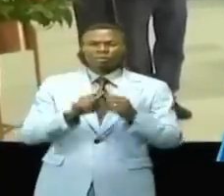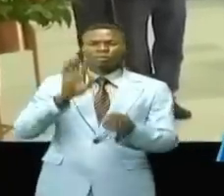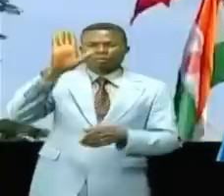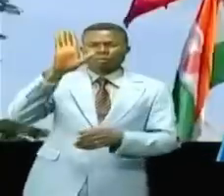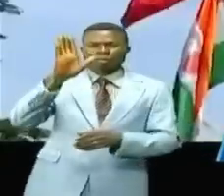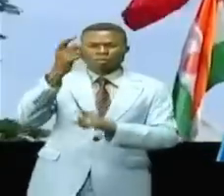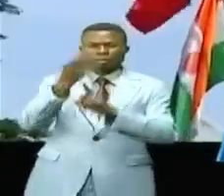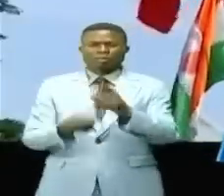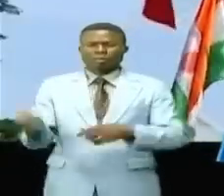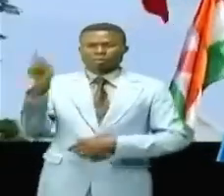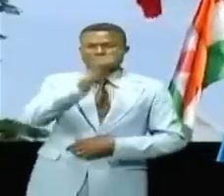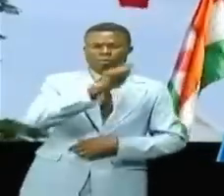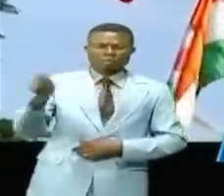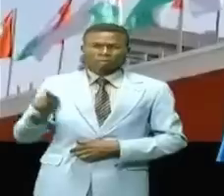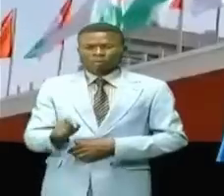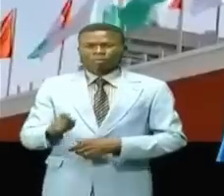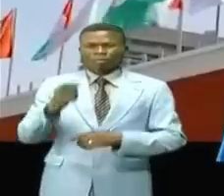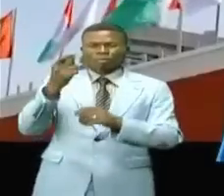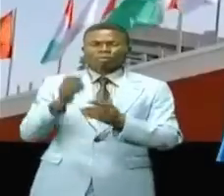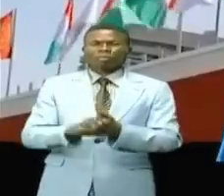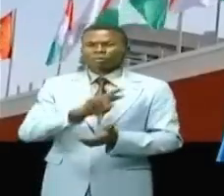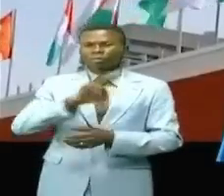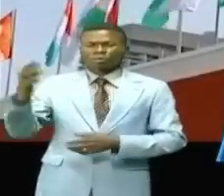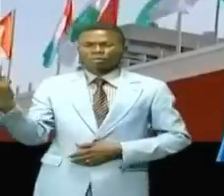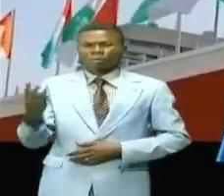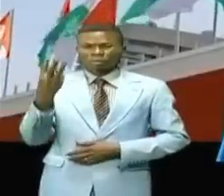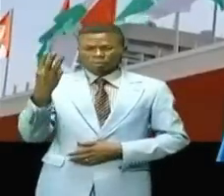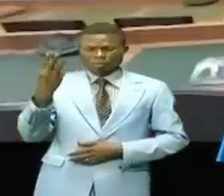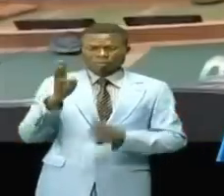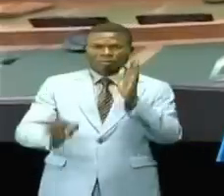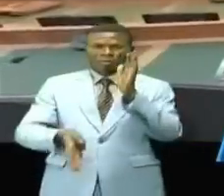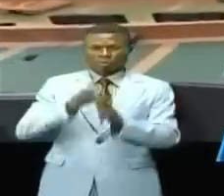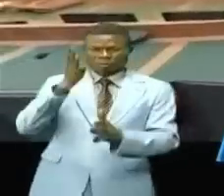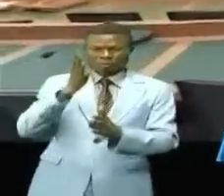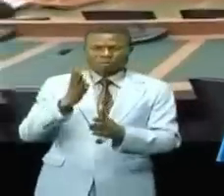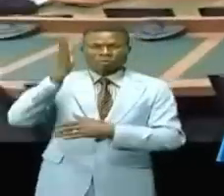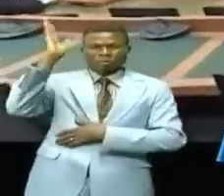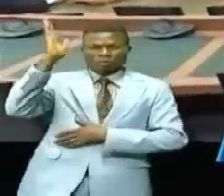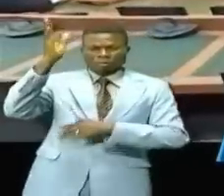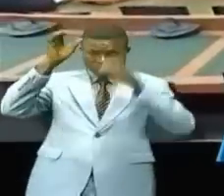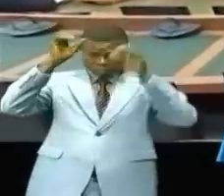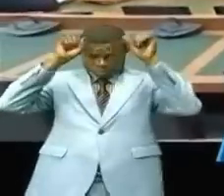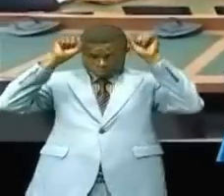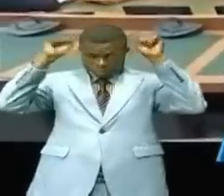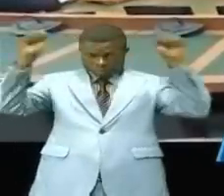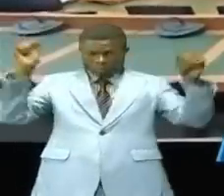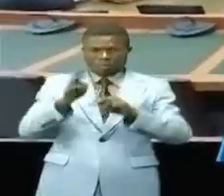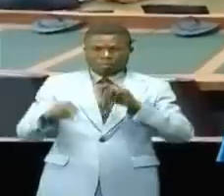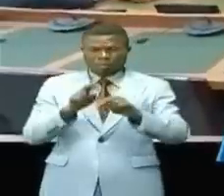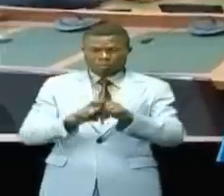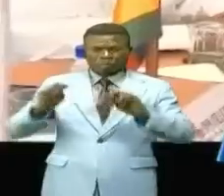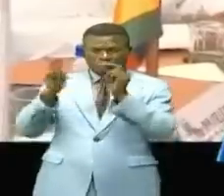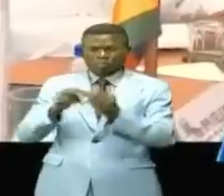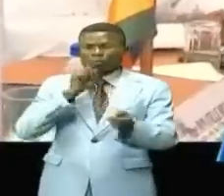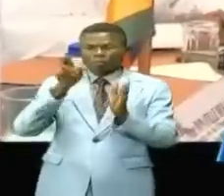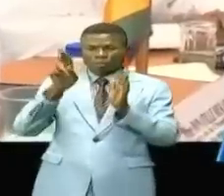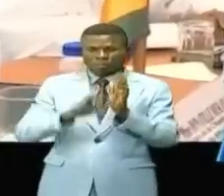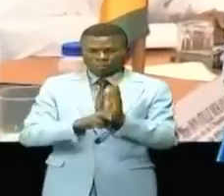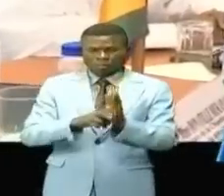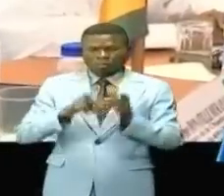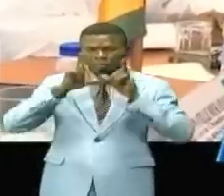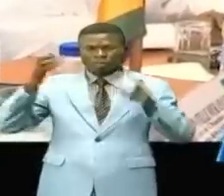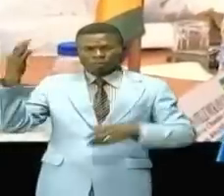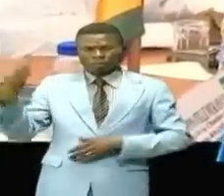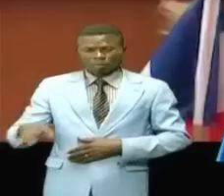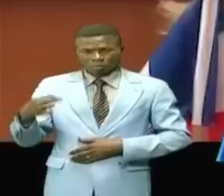avril 2023, Abidjan, capitale de la Côte d'Ivoire, a abrité les travaux de la 14e conférence de présidents des assemblées et des sections de l'Assemblée parlementaire de la francophonie